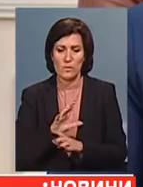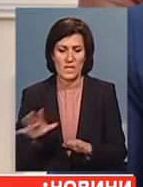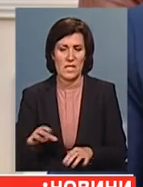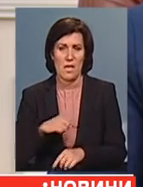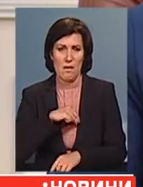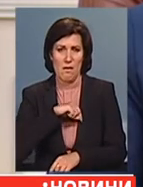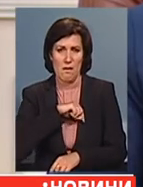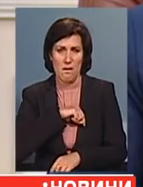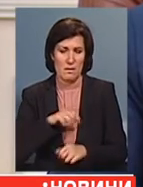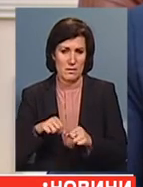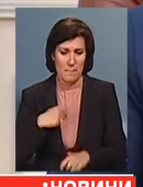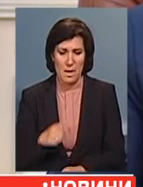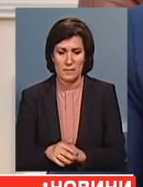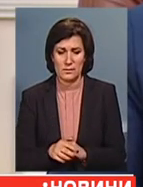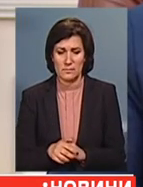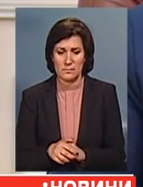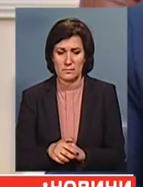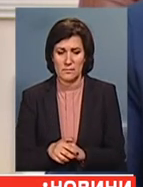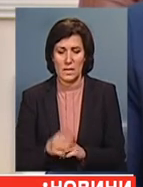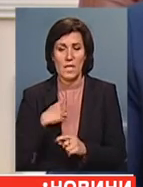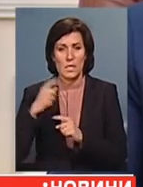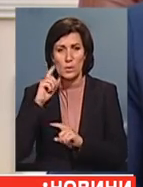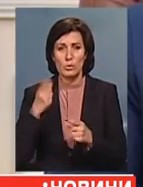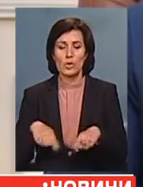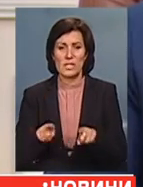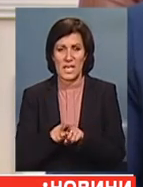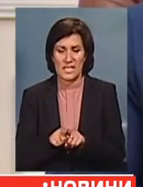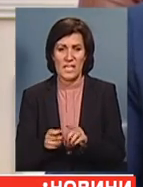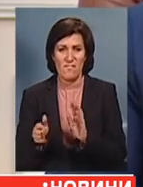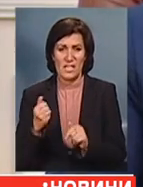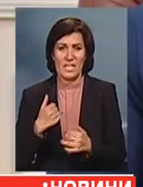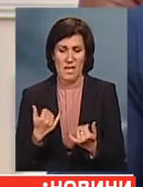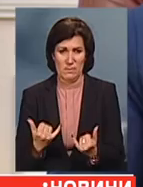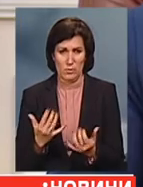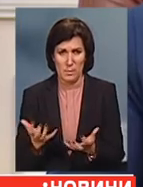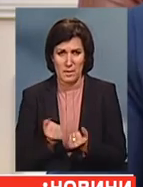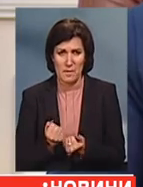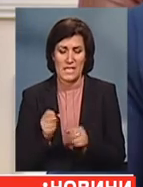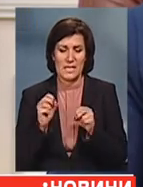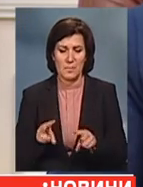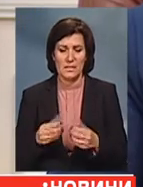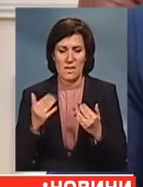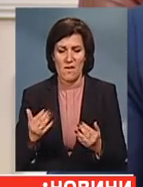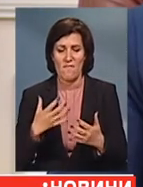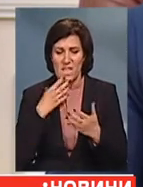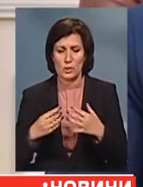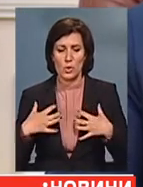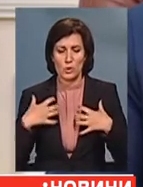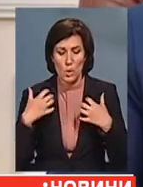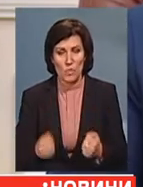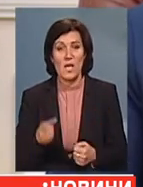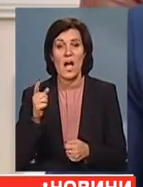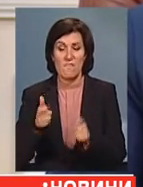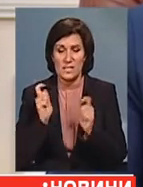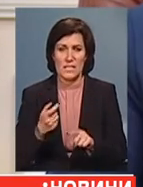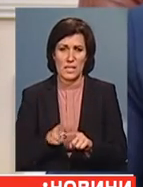не зламались у таких викликах. Я думаю, що такі виклики, які ви приймаєте сьогодні, навіть, напевно, і небезпечні для власного здоров'я. Але ви